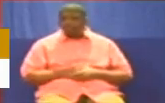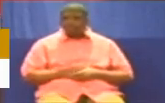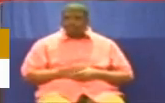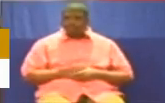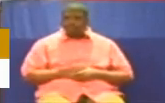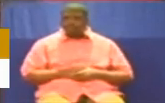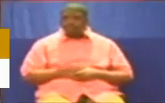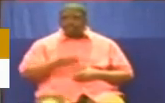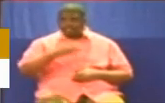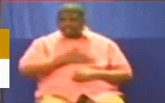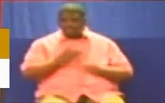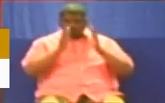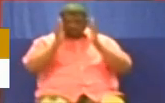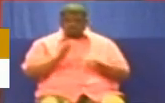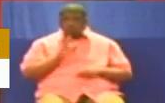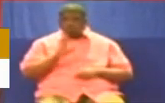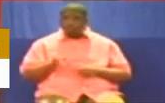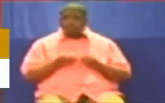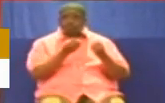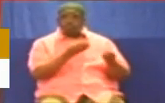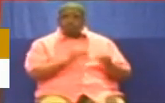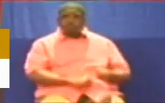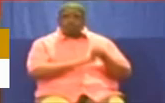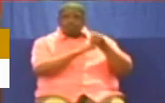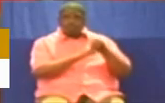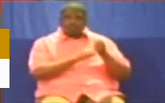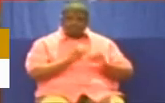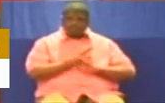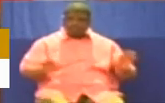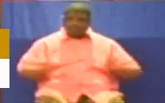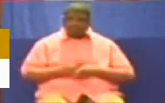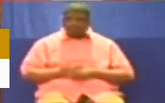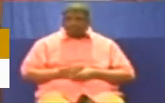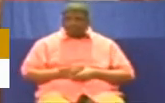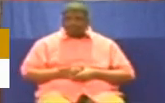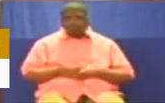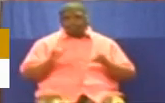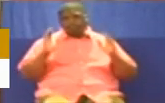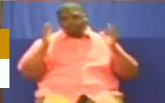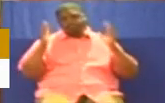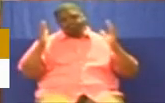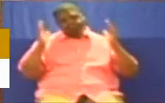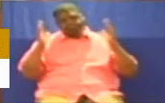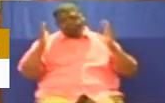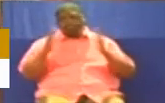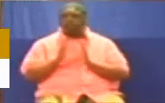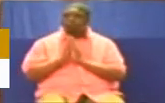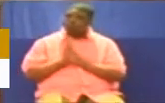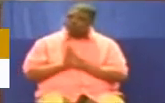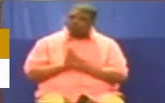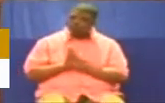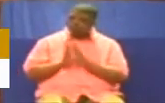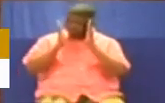Asante sana Mheshimiwa Waziri, hoja imetolewa na imeungwa mkono overwhelmingly. Tunakushukuru sana Mheshimiwa